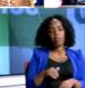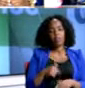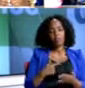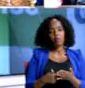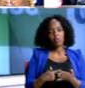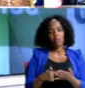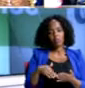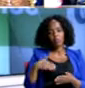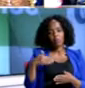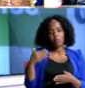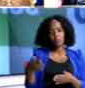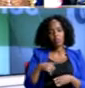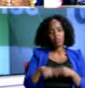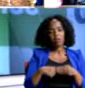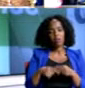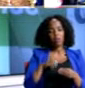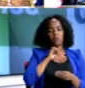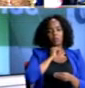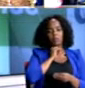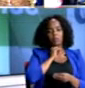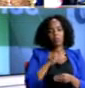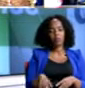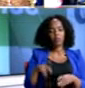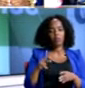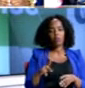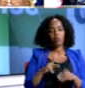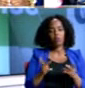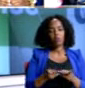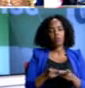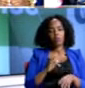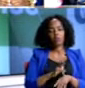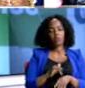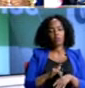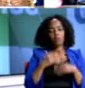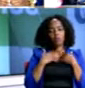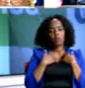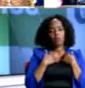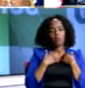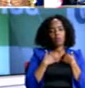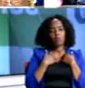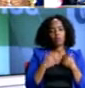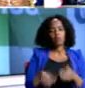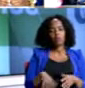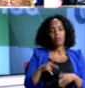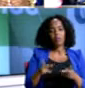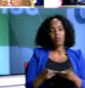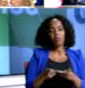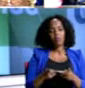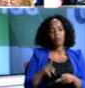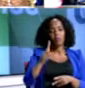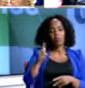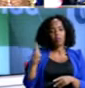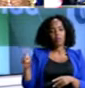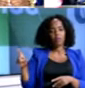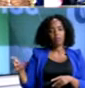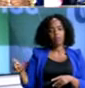mirkanae namnu konini nanno romia kesas iddo wanto tukan jiracho bakkini deme gaggafate